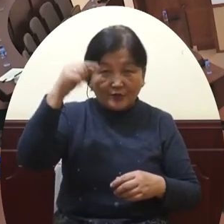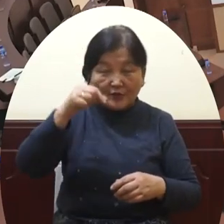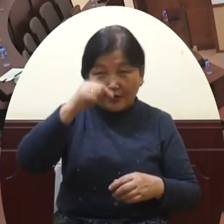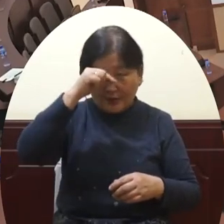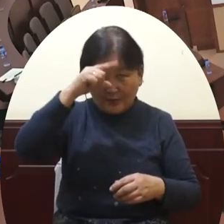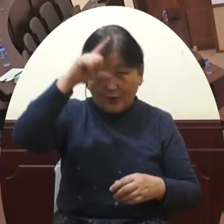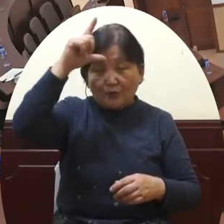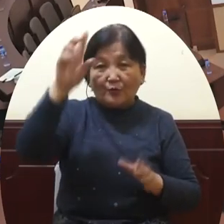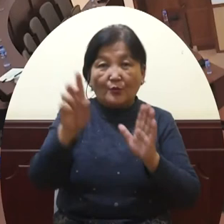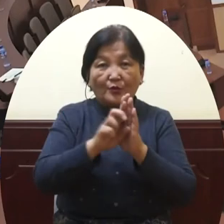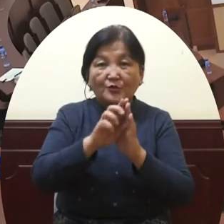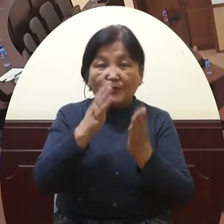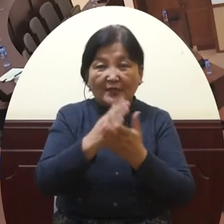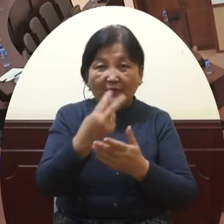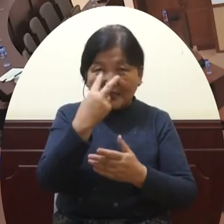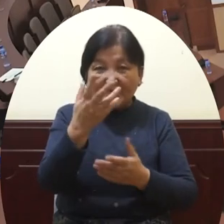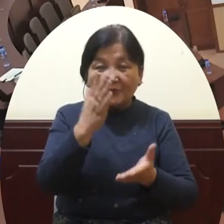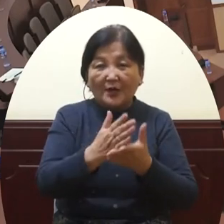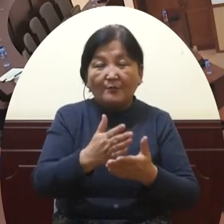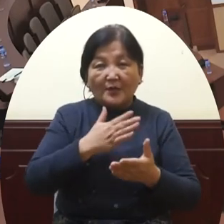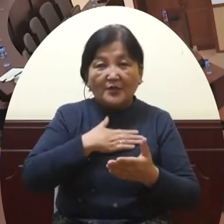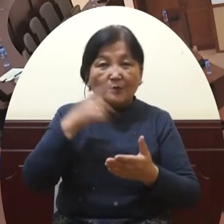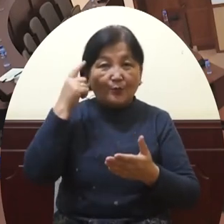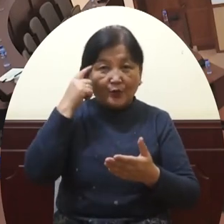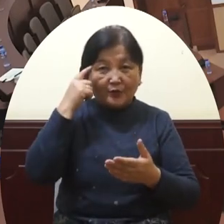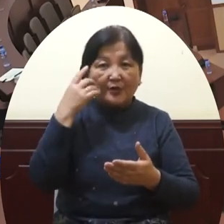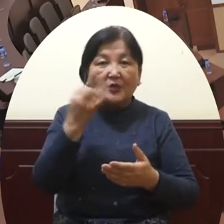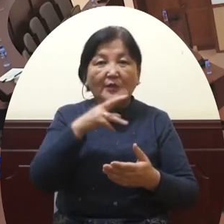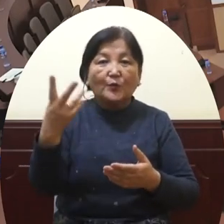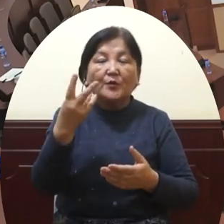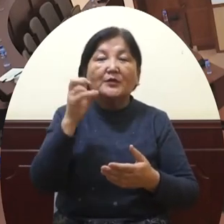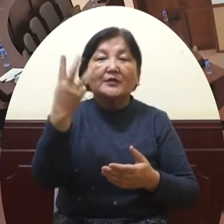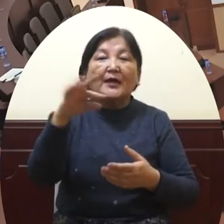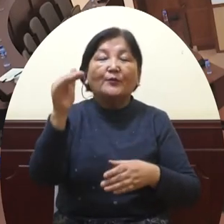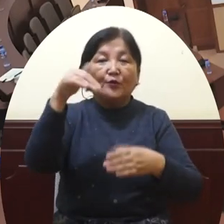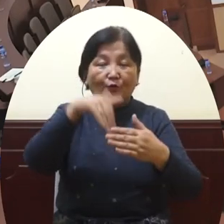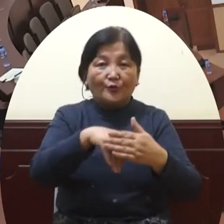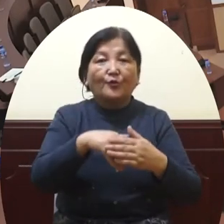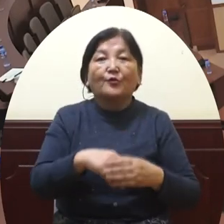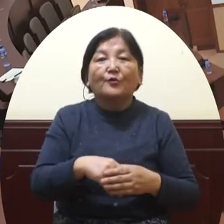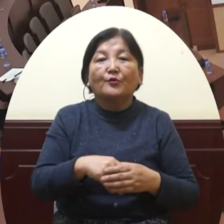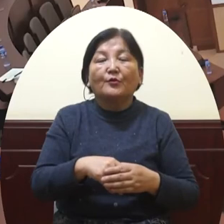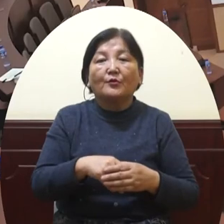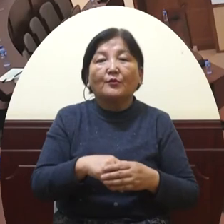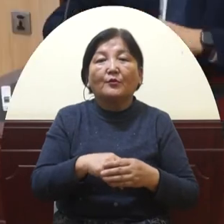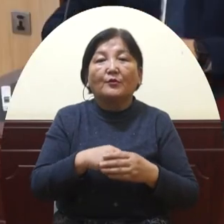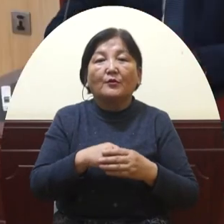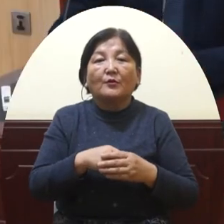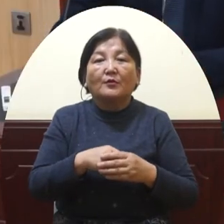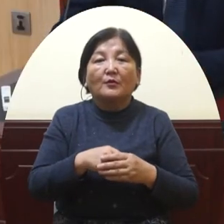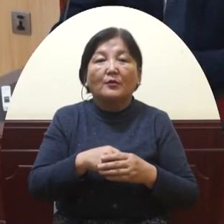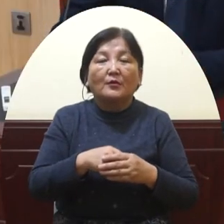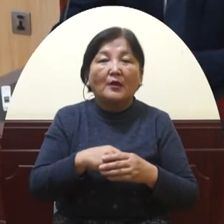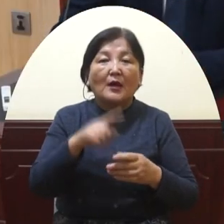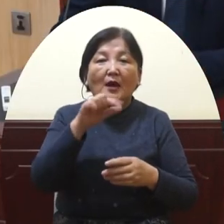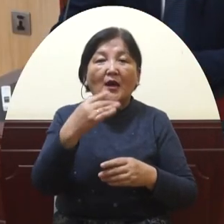харж байгаа. Тэгээд энэ магадгүй зөвөр миний бодлоор болохоор нөлөө одоо нөгөө нам тодорхой хүн хэлчихсэн шүү дээ. Нөгөө одоо 30 жилийн өмнөх бүрээр